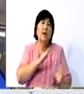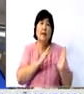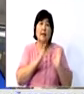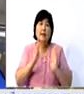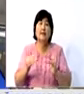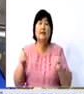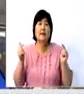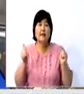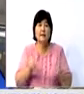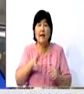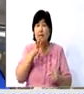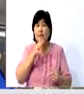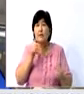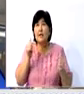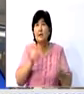өз мерзімінде